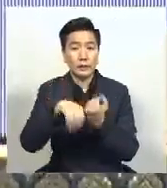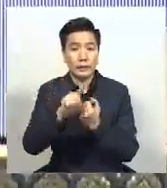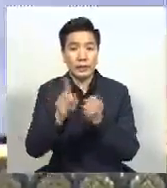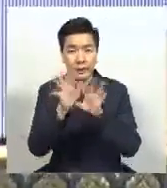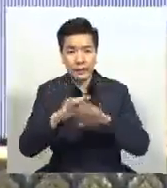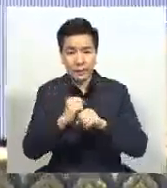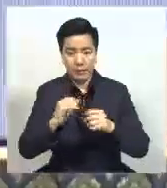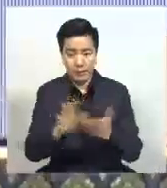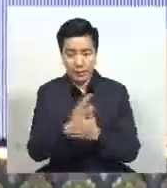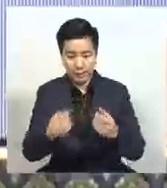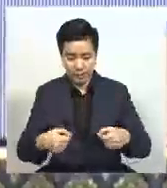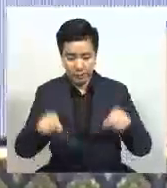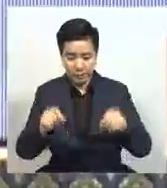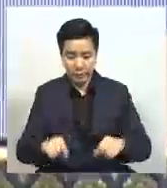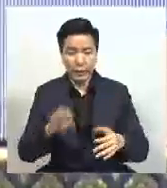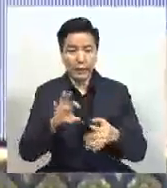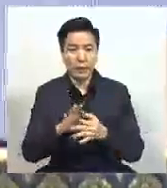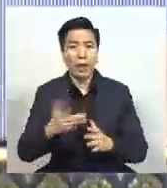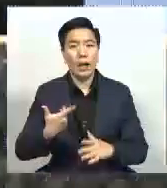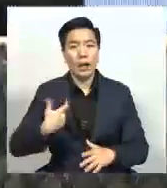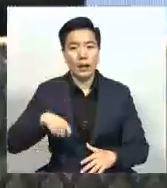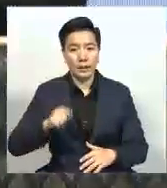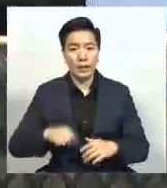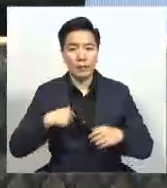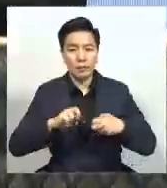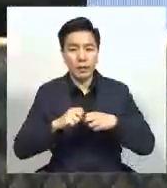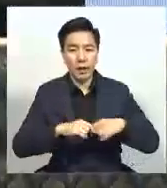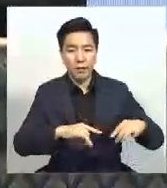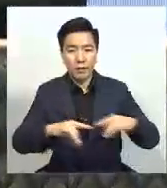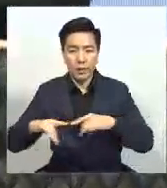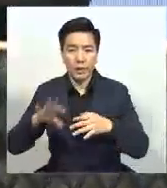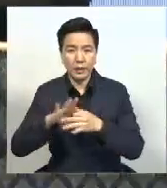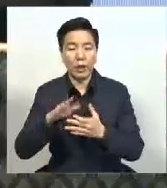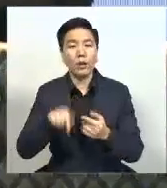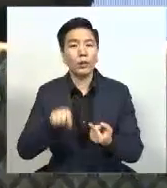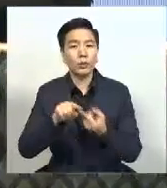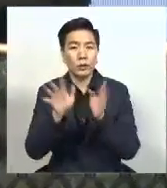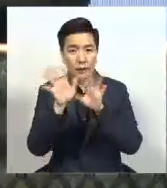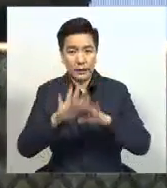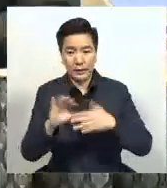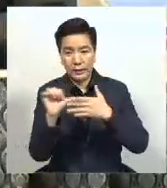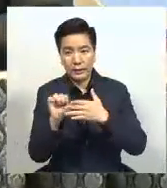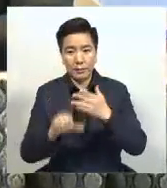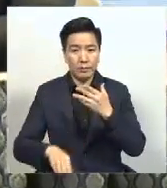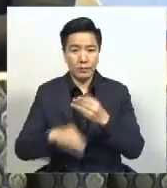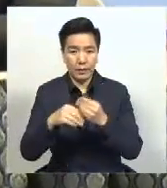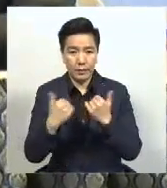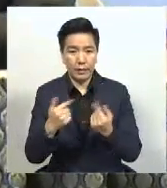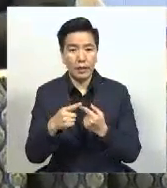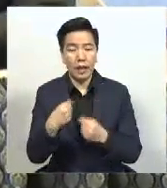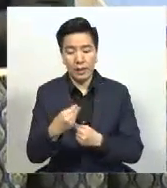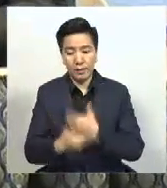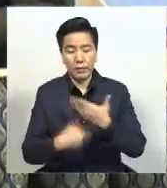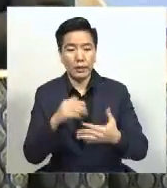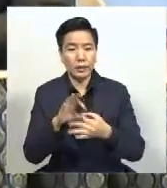ำคัญ1ฉบับคือพิธีสารว่าด้วยกลไกระงับข้อพิพาทด้านเศรษฐกิจของอาเซียนฉบับปรับปรุงเพื่อให้กลไก